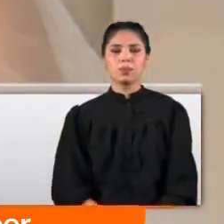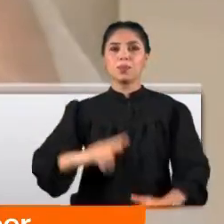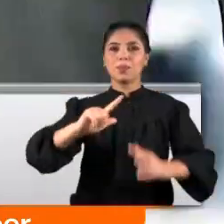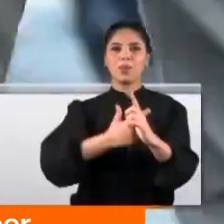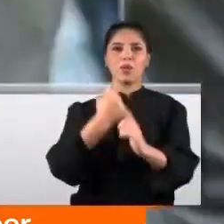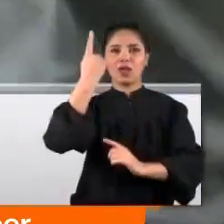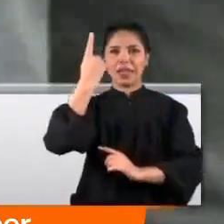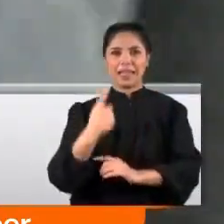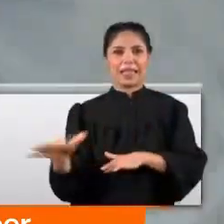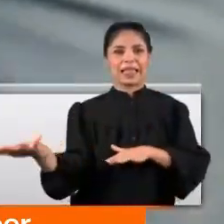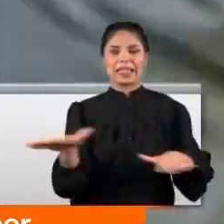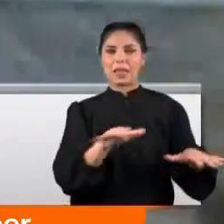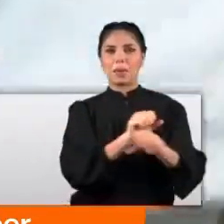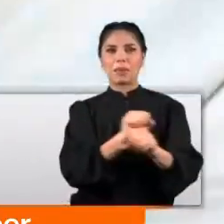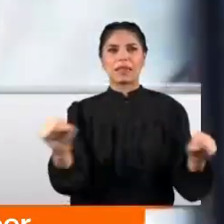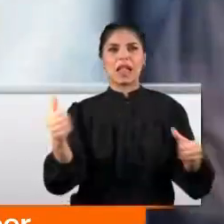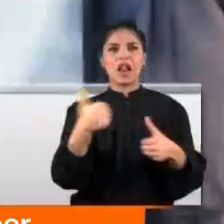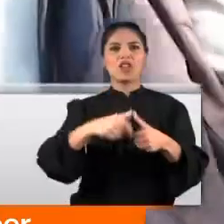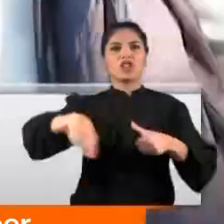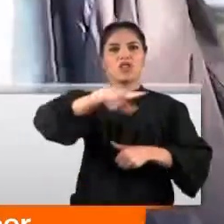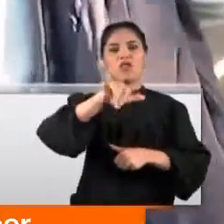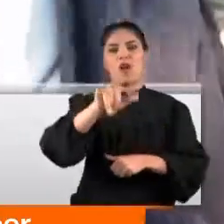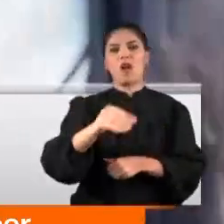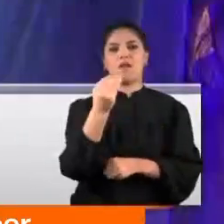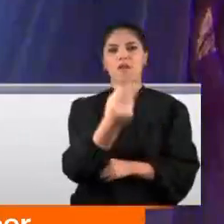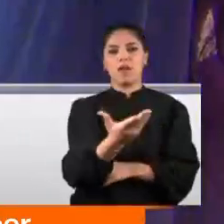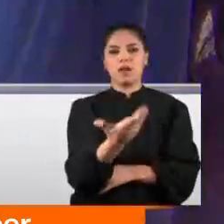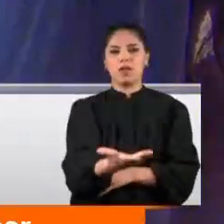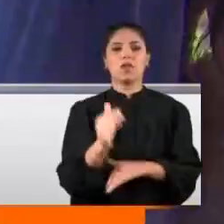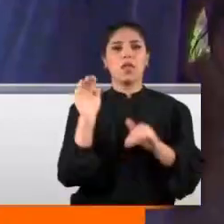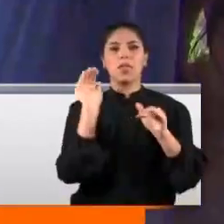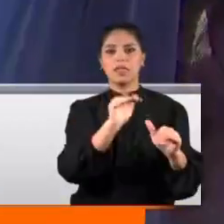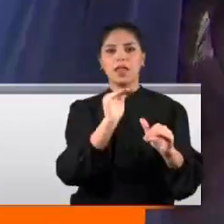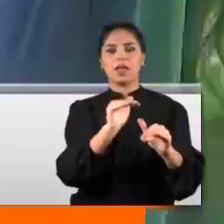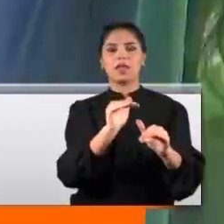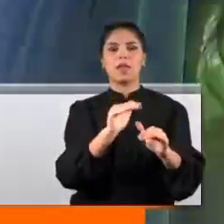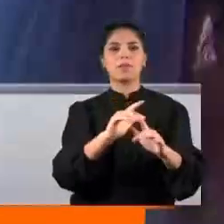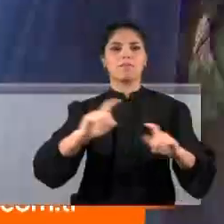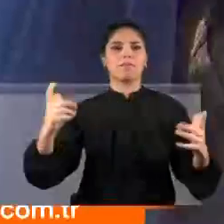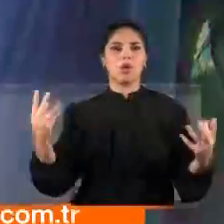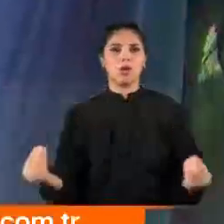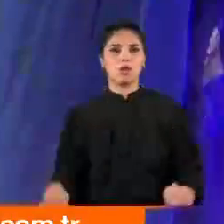olarak depremzede çiftler yararlanacak. Destek kapsamı ise kısa sürede genişleyecek.